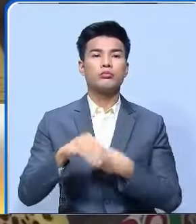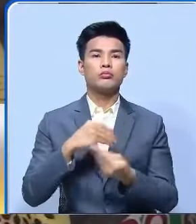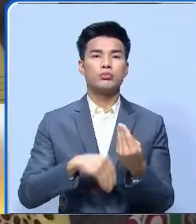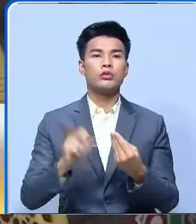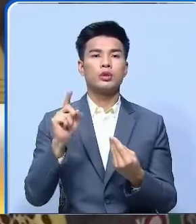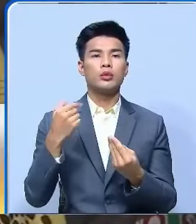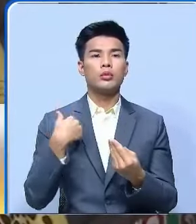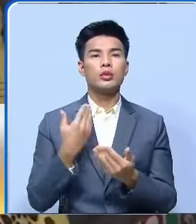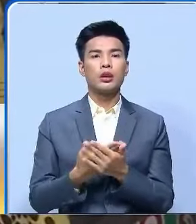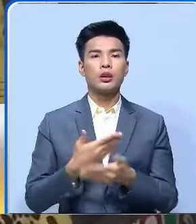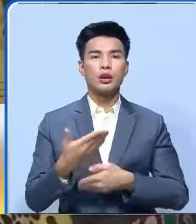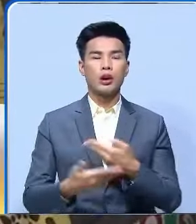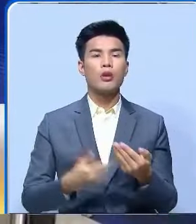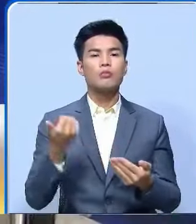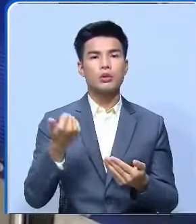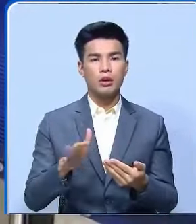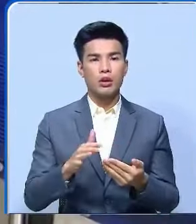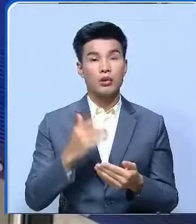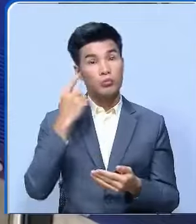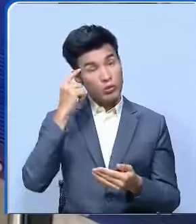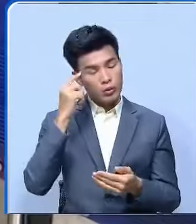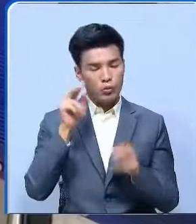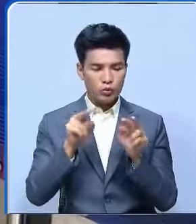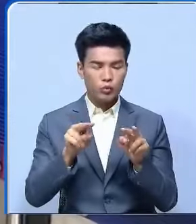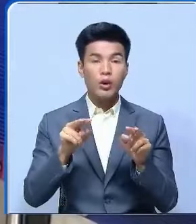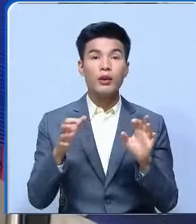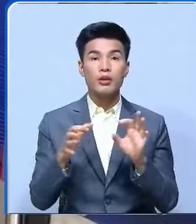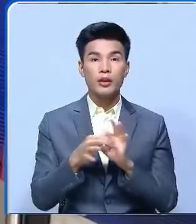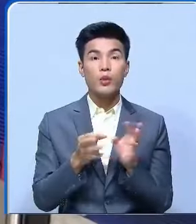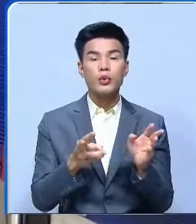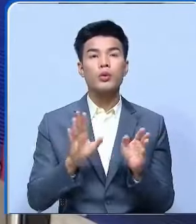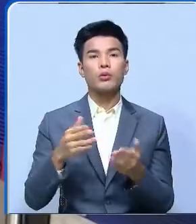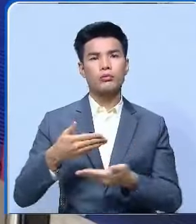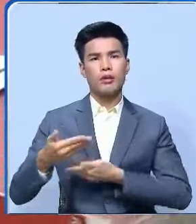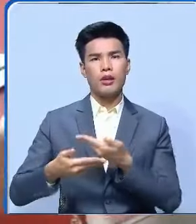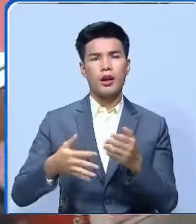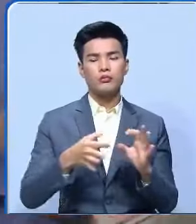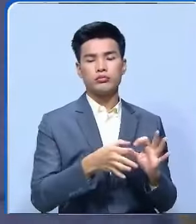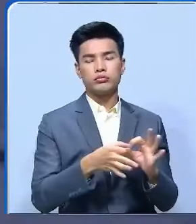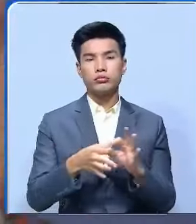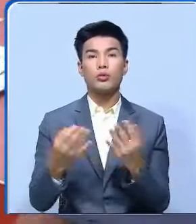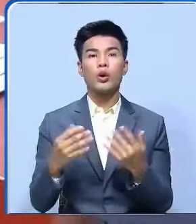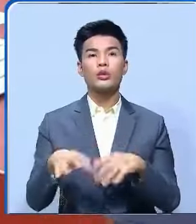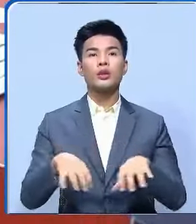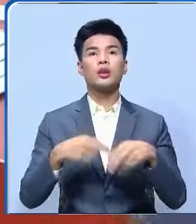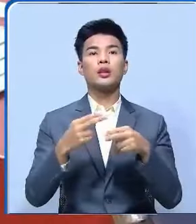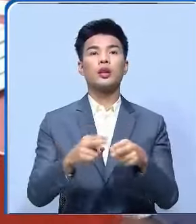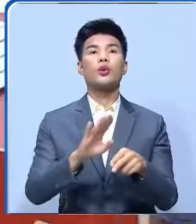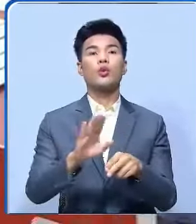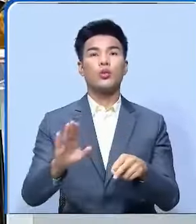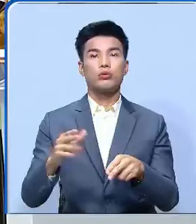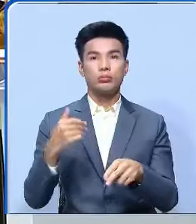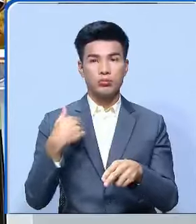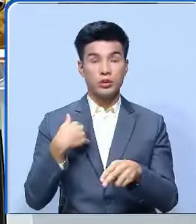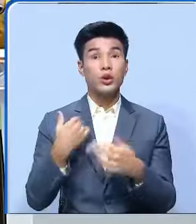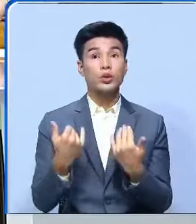ยอดขายสลากด้วยนะคะคือไม่รู้แหละอันนี้เรามองว่ามันเป็นเรื่องของกลไกตลาดนะปล่อยให้กลไกเนี่ยจัดการกันเองกับหลายๆแผงที่ณ